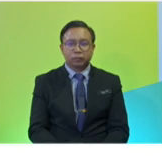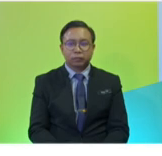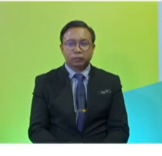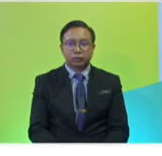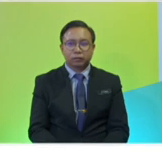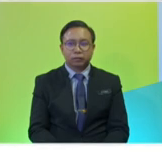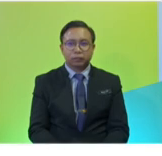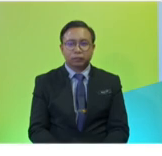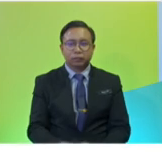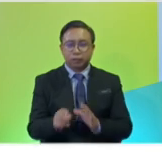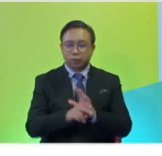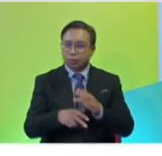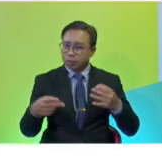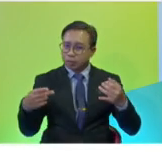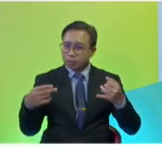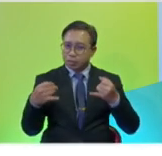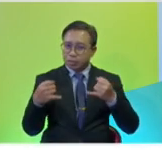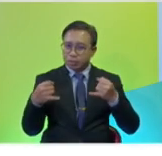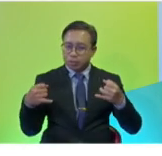menjalin kemesraan